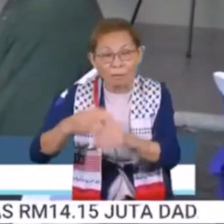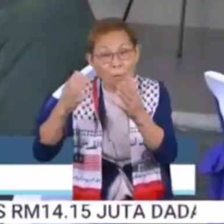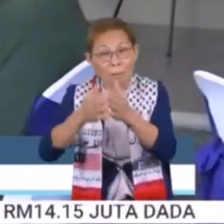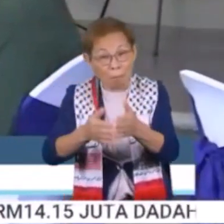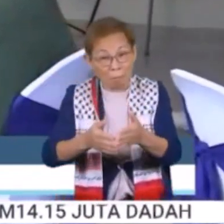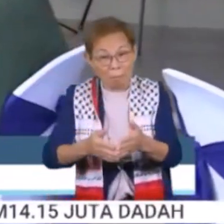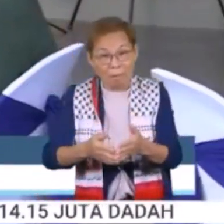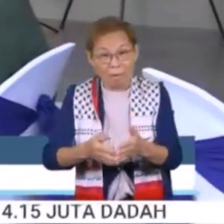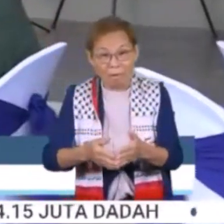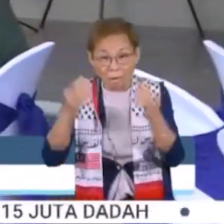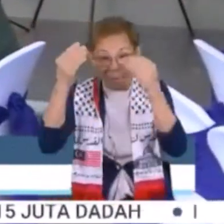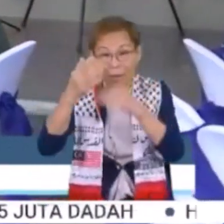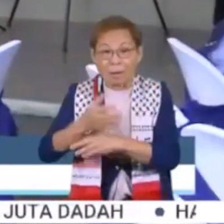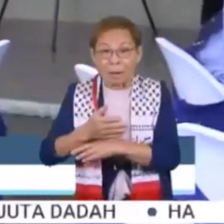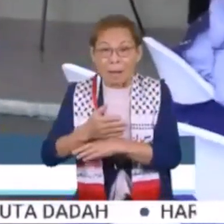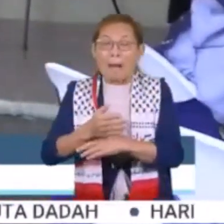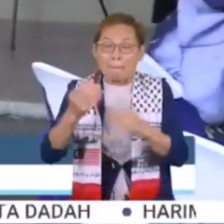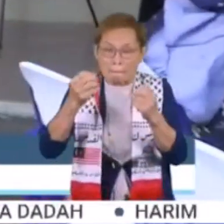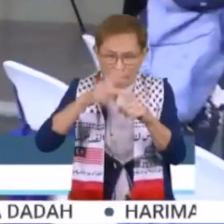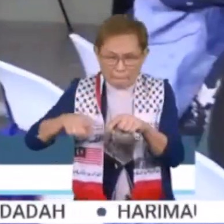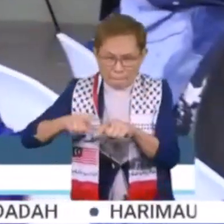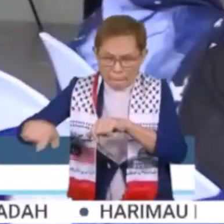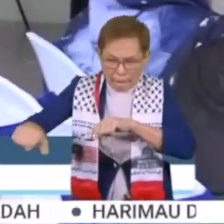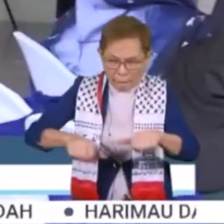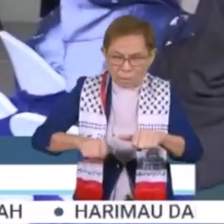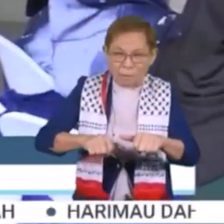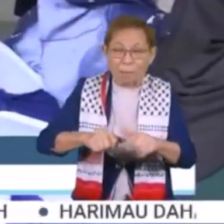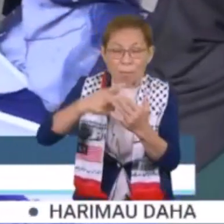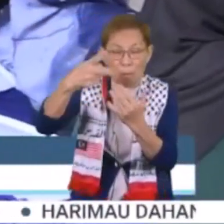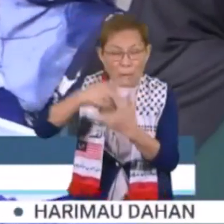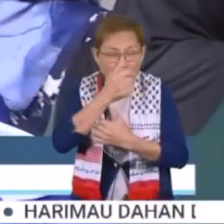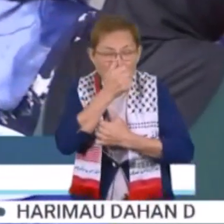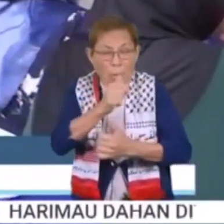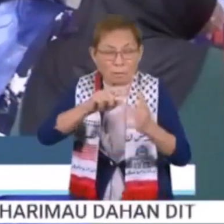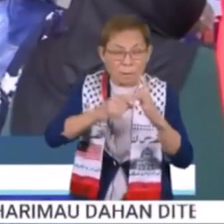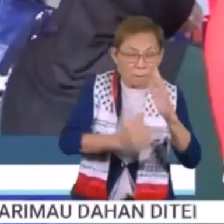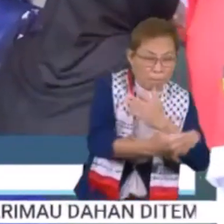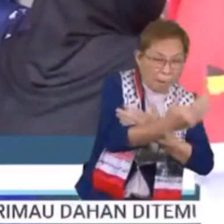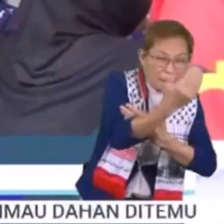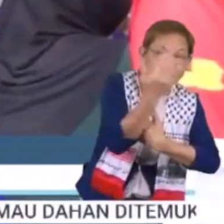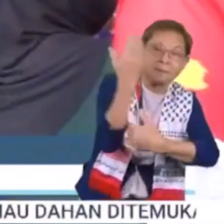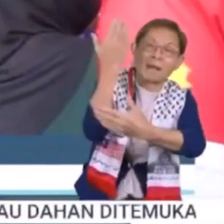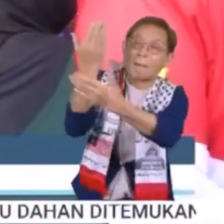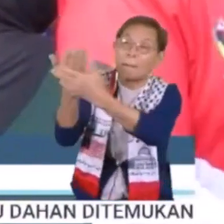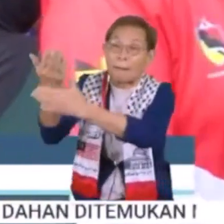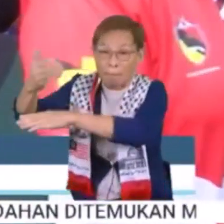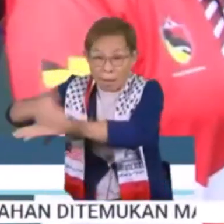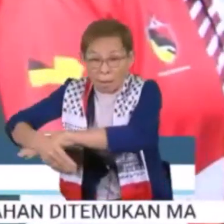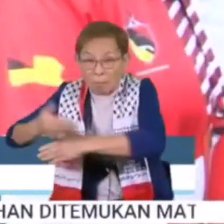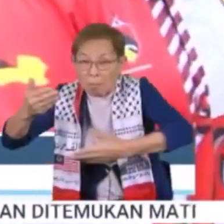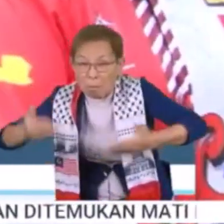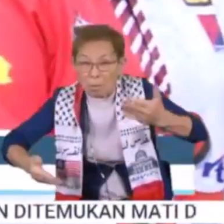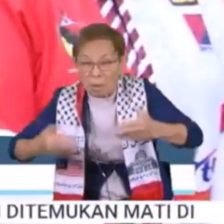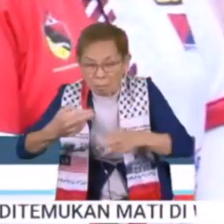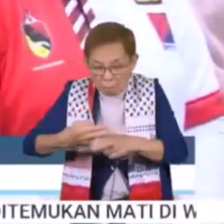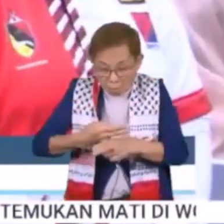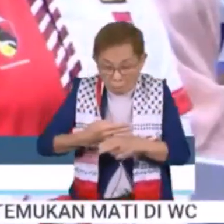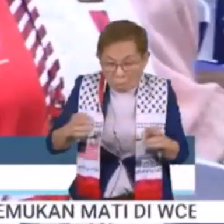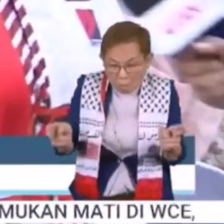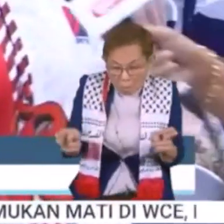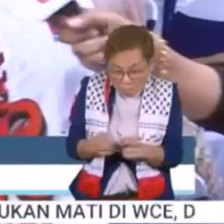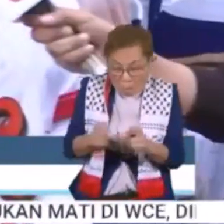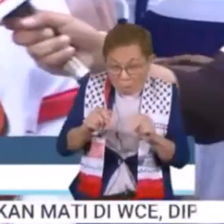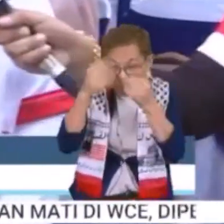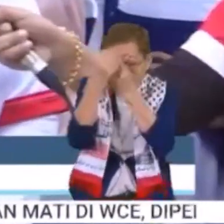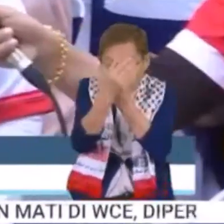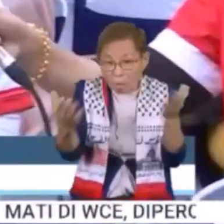pelbagai aktiviti dan pengisian menarik yang diadakan sepanjang hari ini bermula pagi tadi hingga ke malam nanti. Jadi mungkin secara ringkasnya Puan boleh